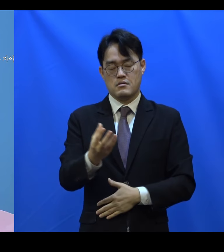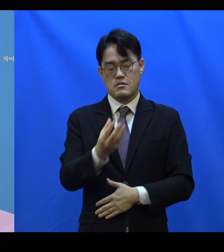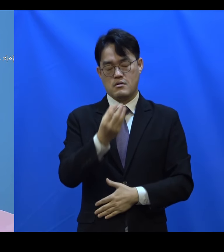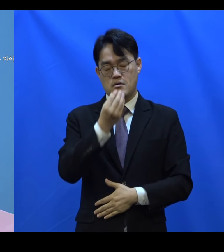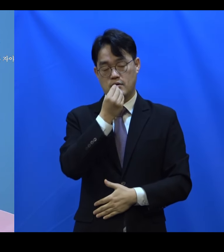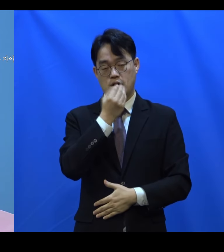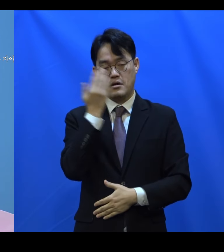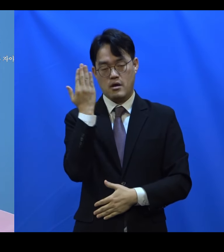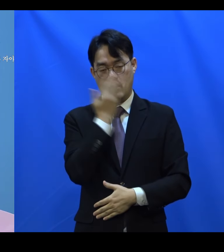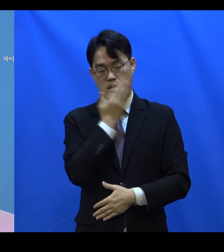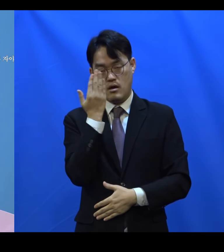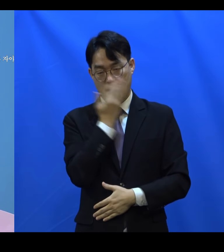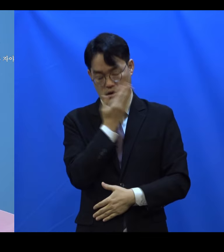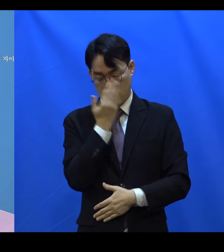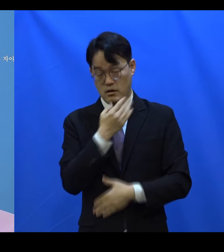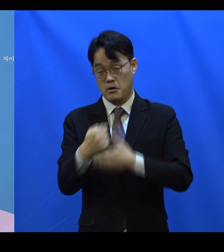영적으로